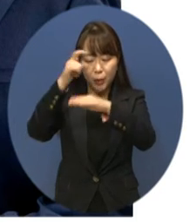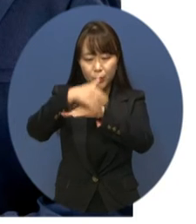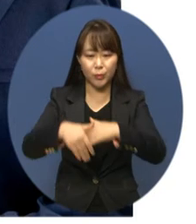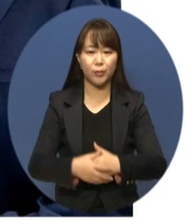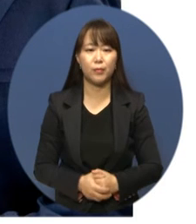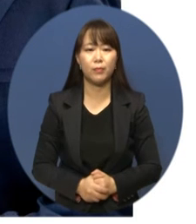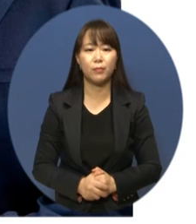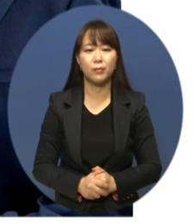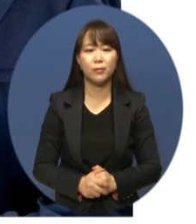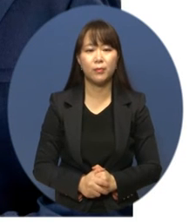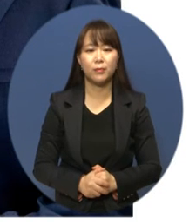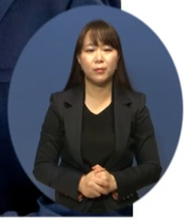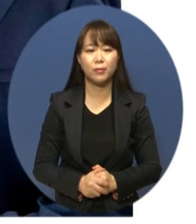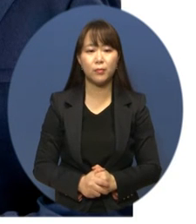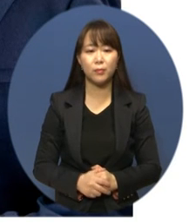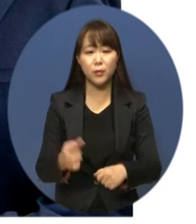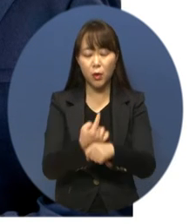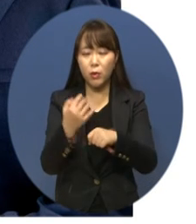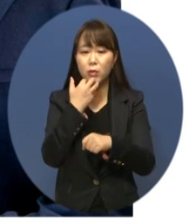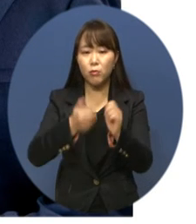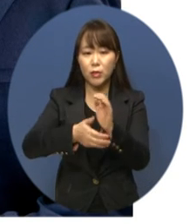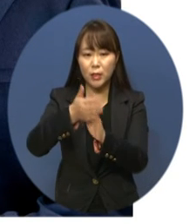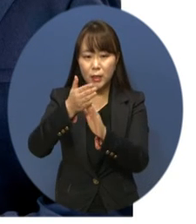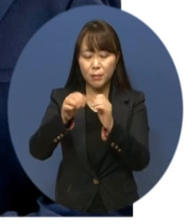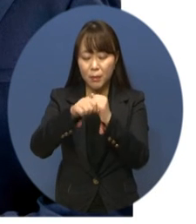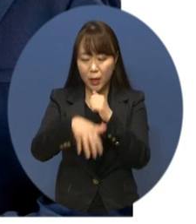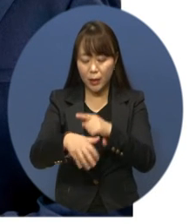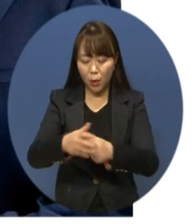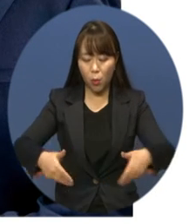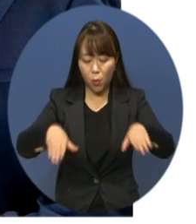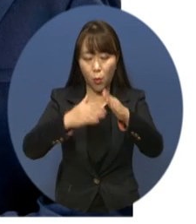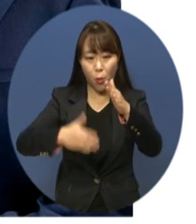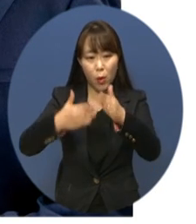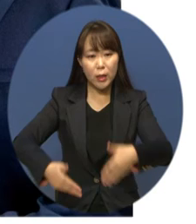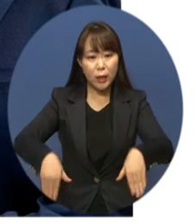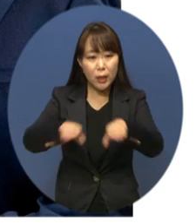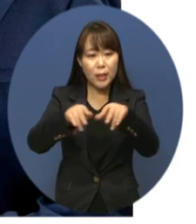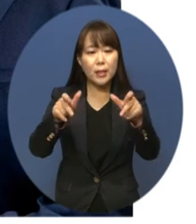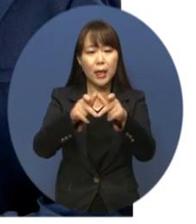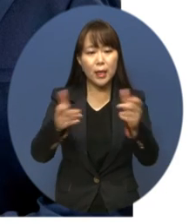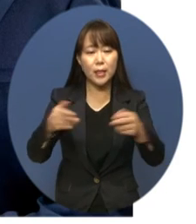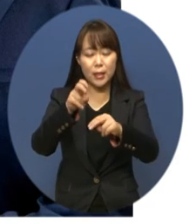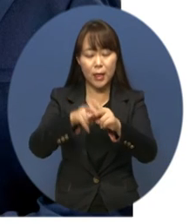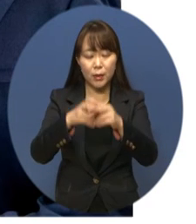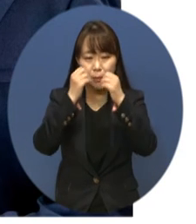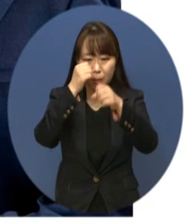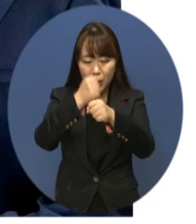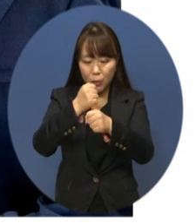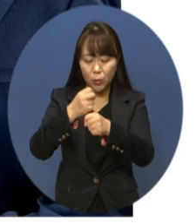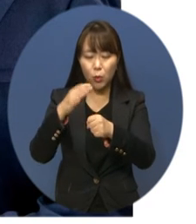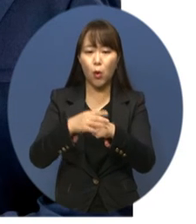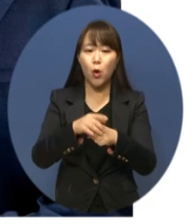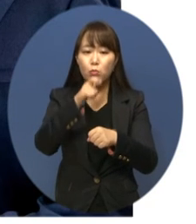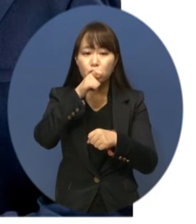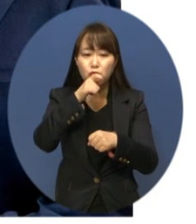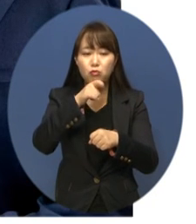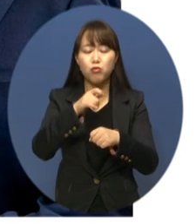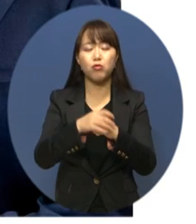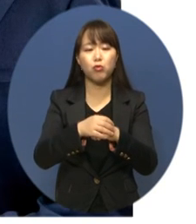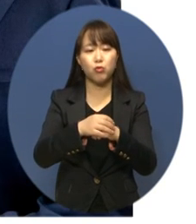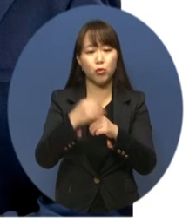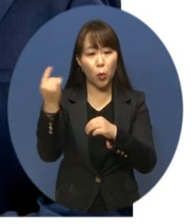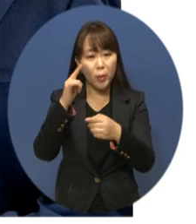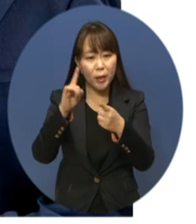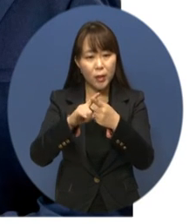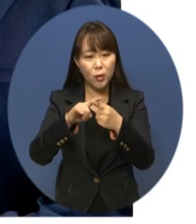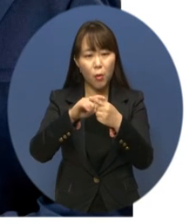예정입니다 이밖에도 서울시 산하 공공기관에 장애인 일자리를 창출하고 수도요금 전면 감면에